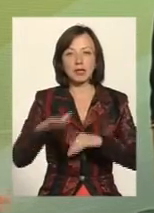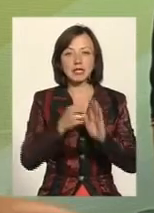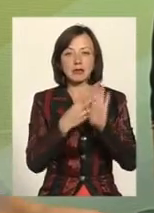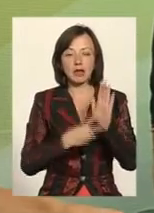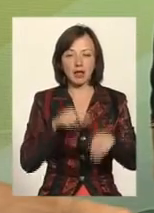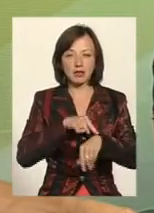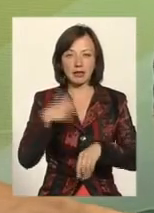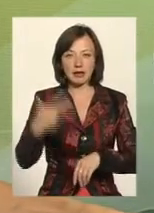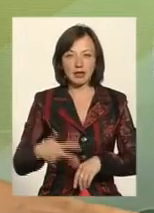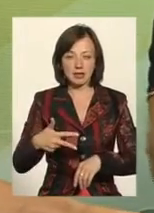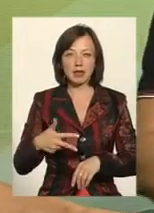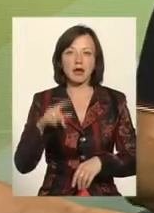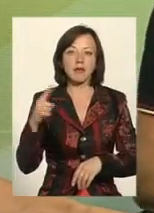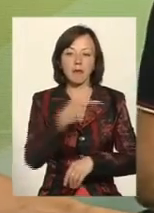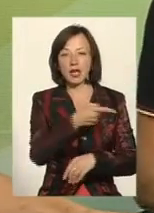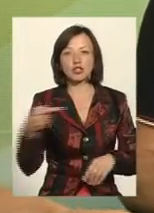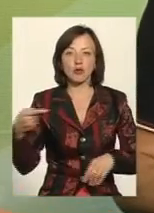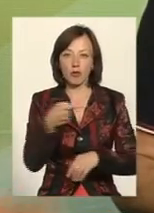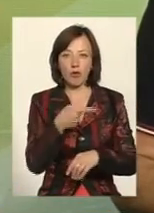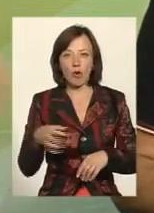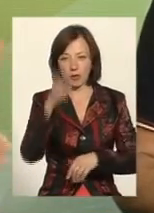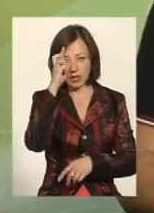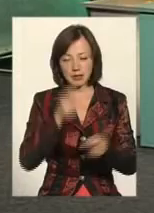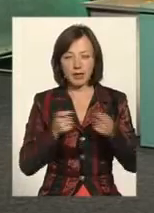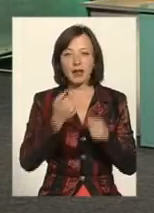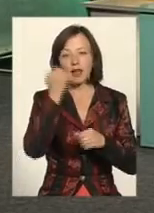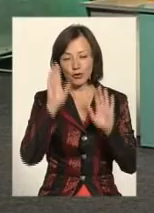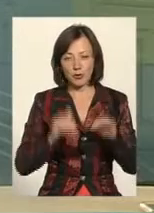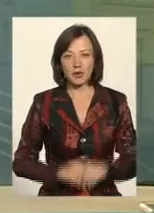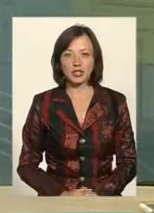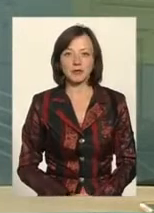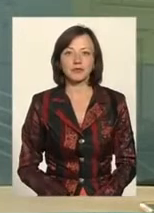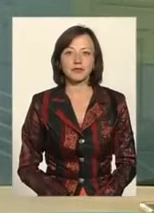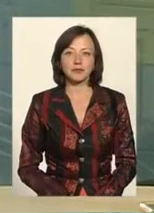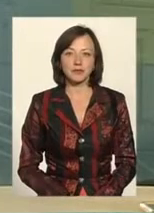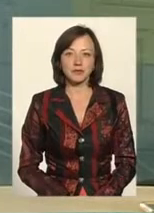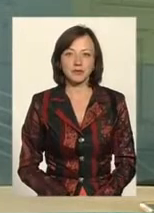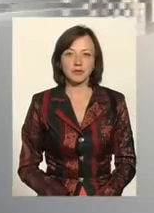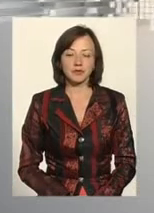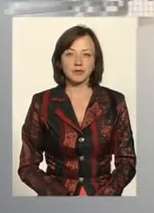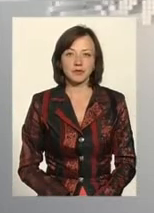17:30, перший поверх облдержадміністрації. Дякую, до побачення.